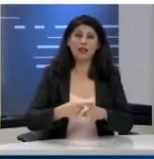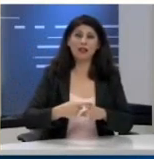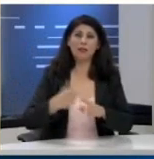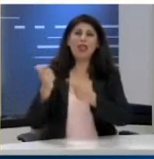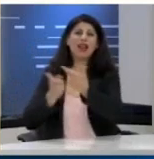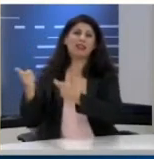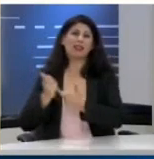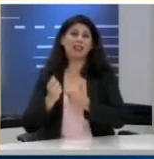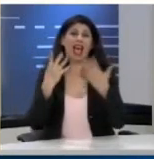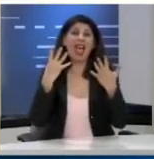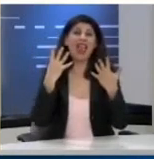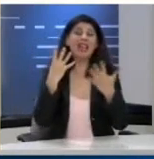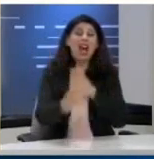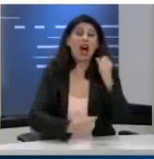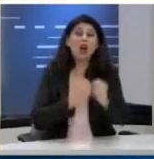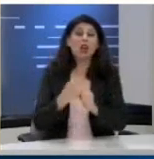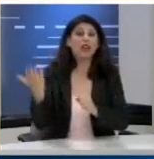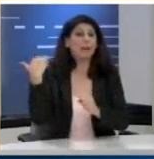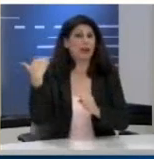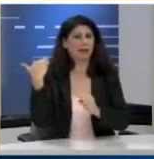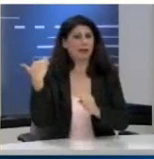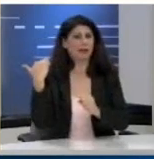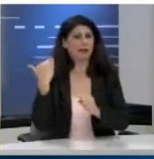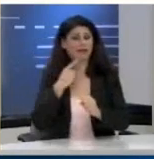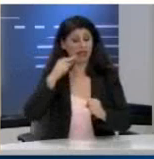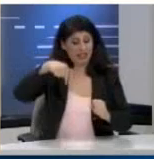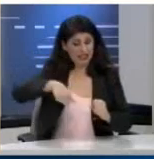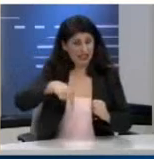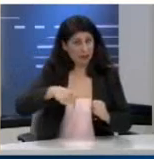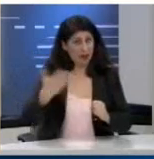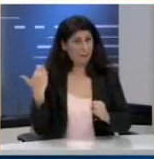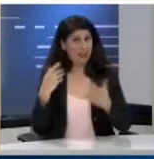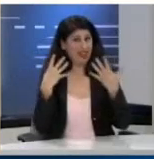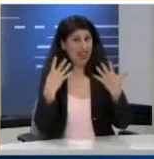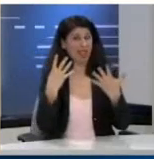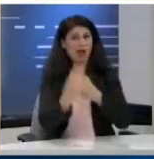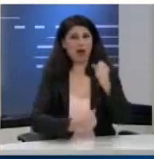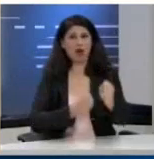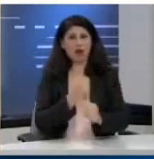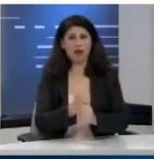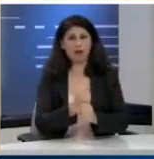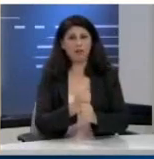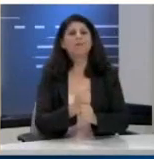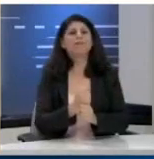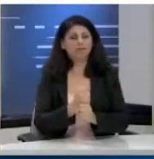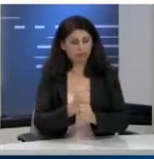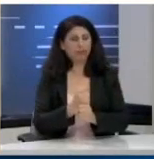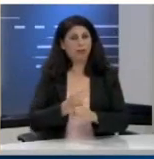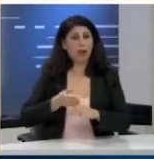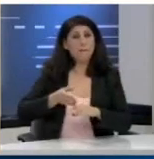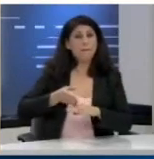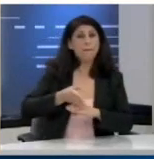πιστωτές μας, 9 χρόνια πριν. Σαν σήμερα λοιπόν, πριν από 9 χρόνια, μπήκαμε σε αυτήν